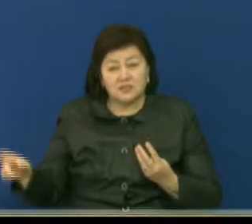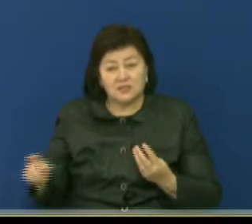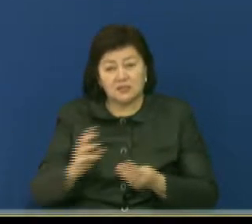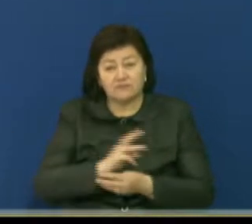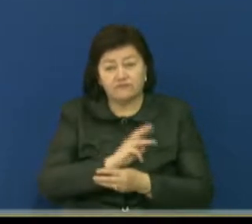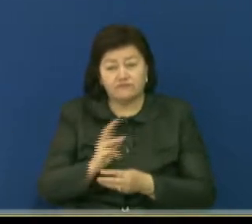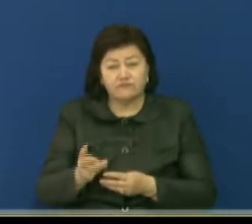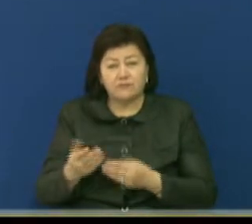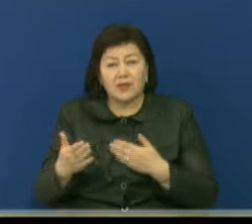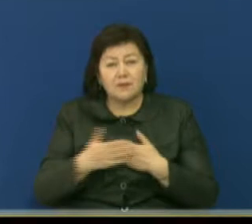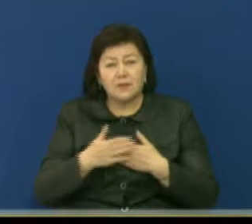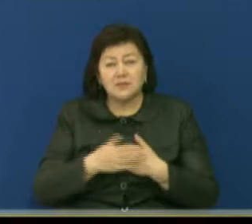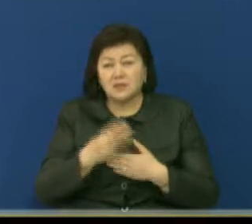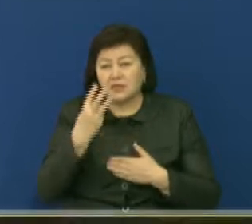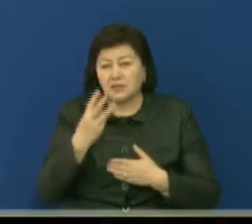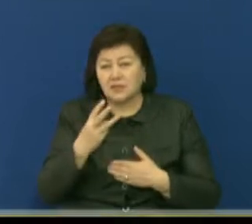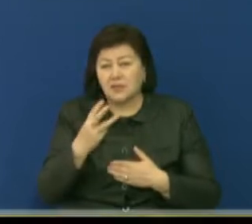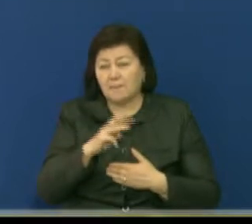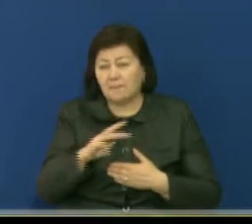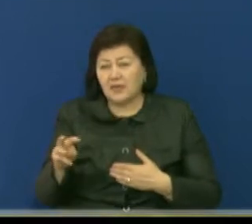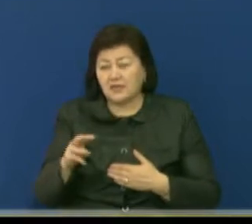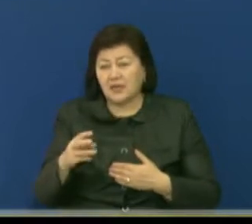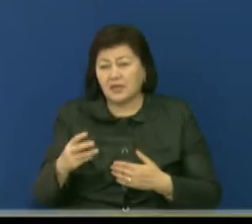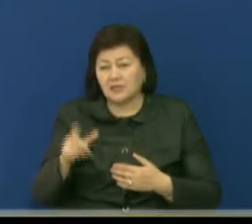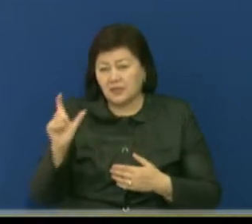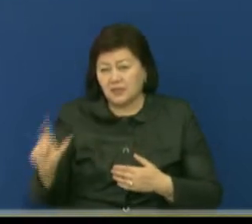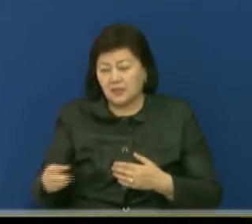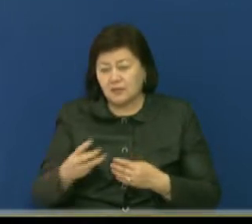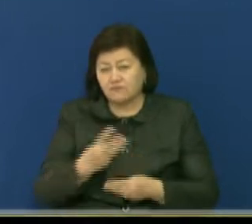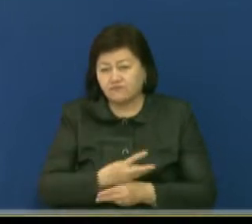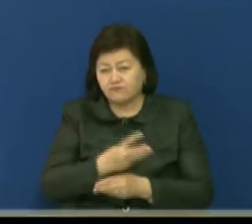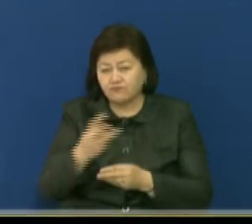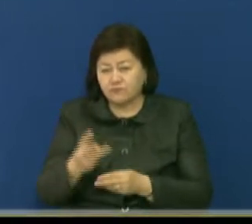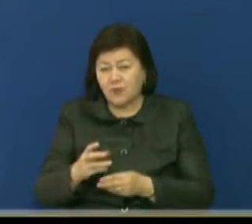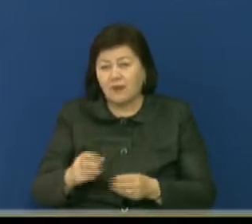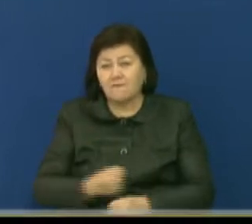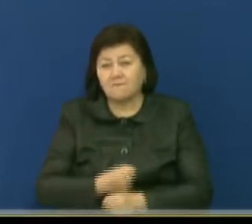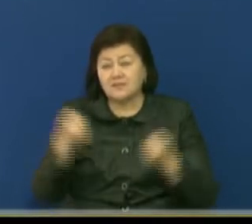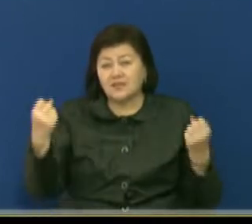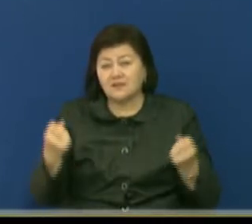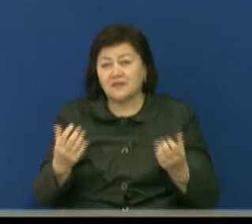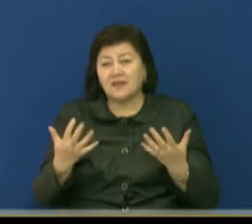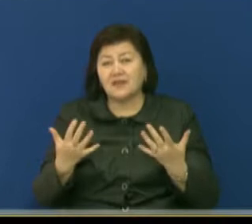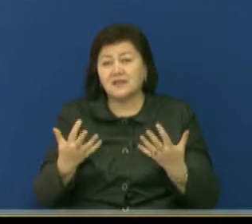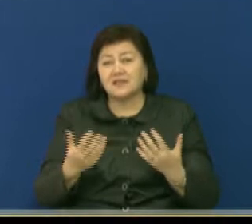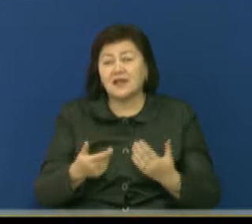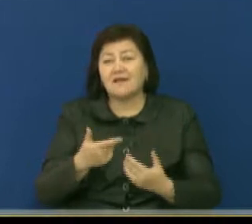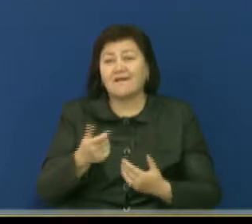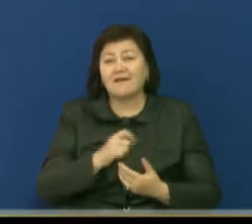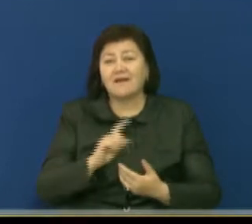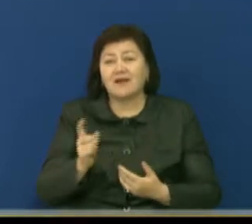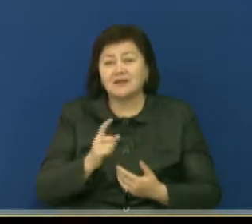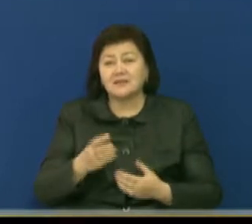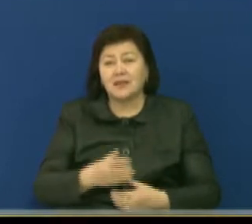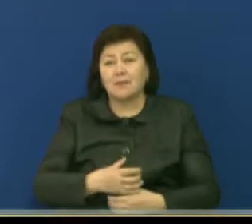в 3 метрах от пожарного взорвался несколько газовых баллонов наших с